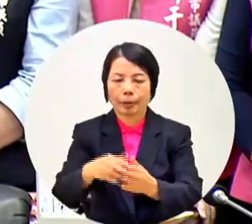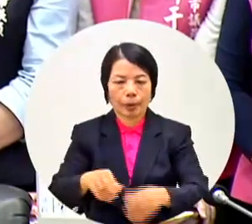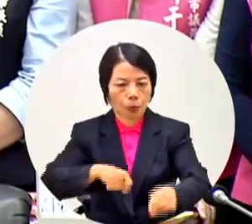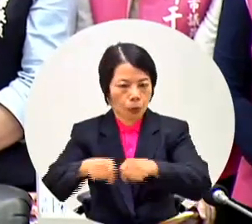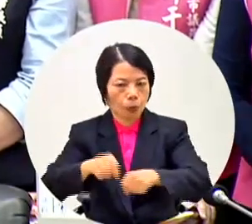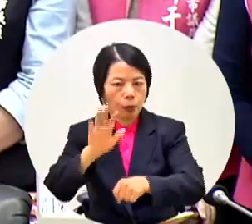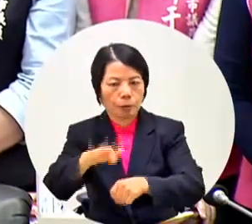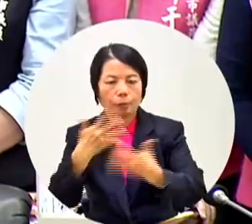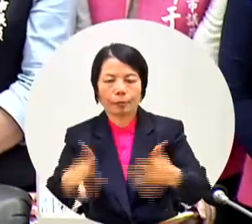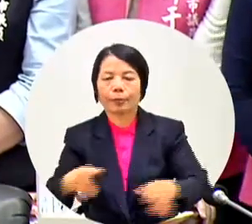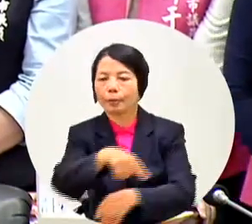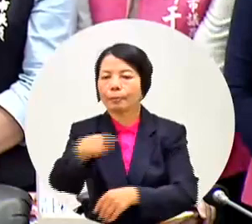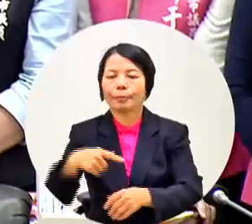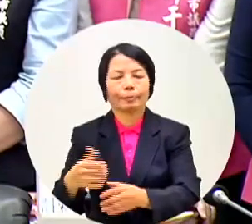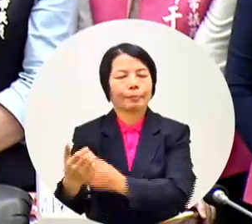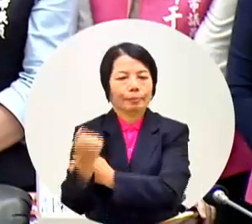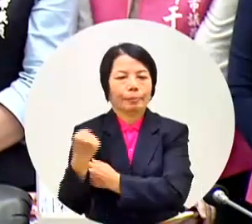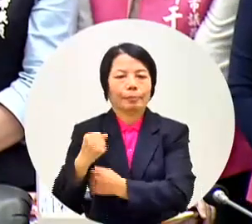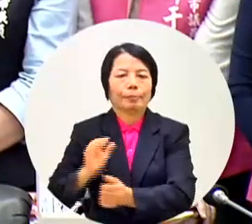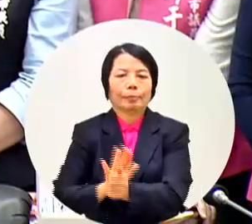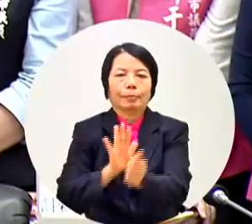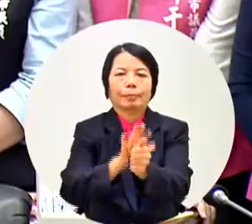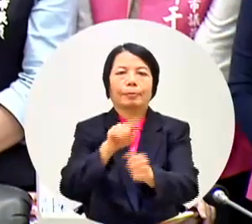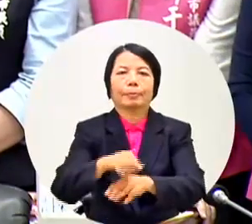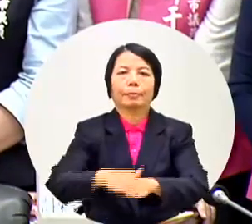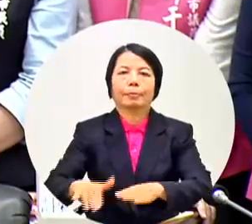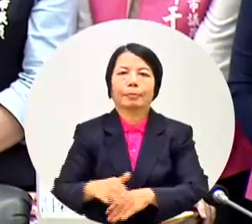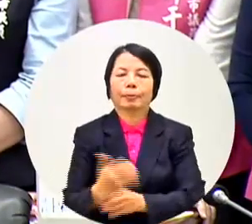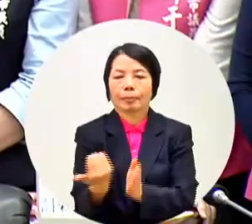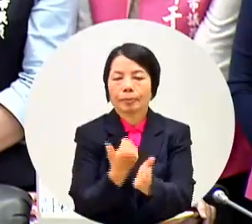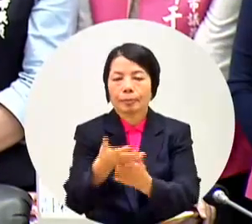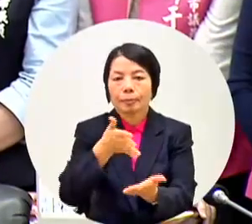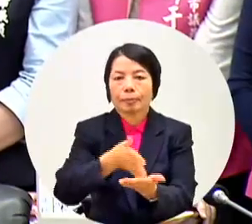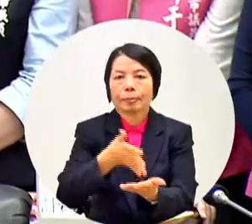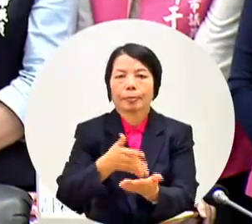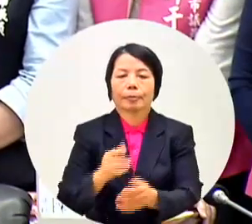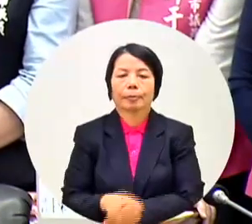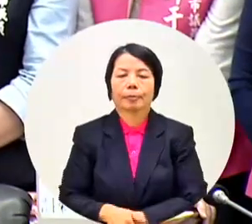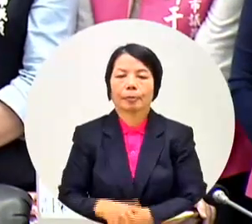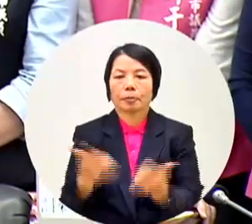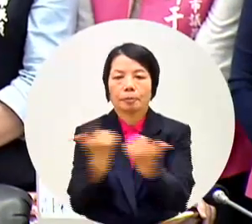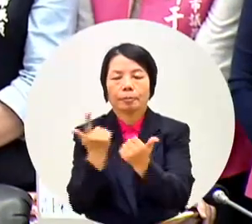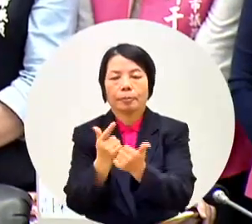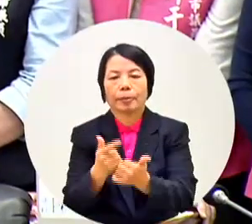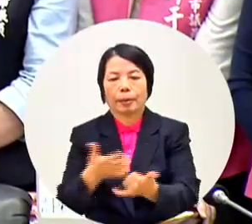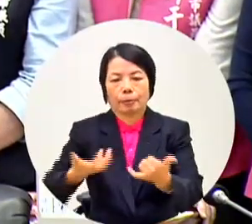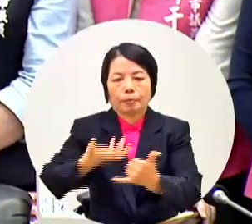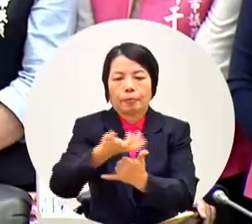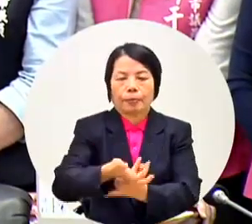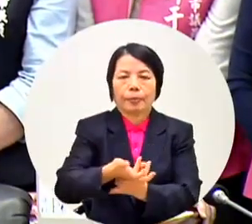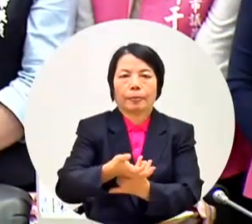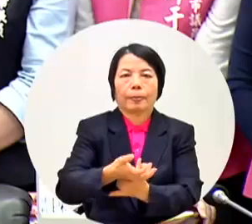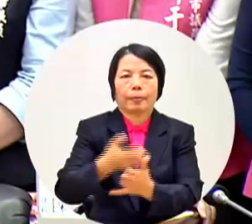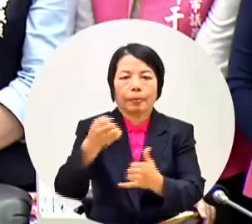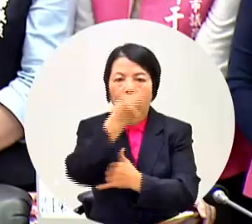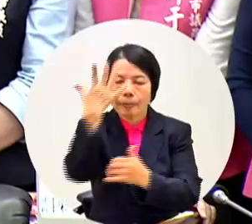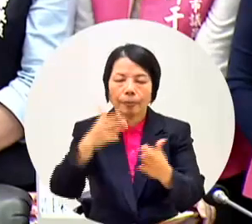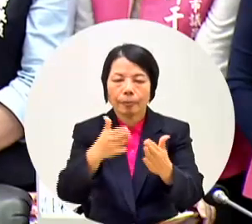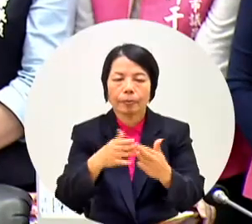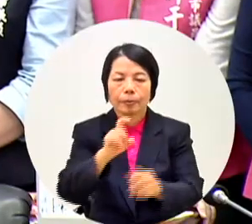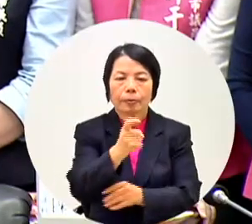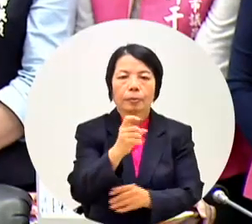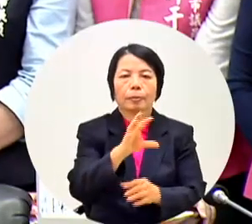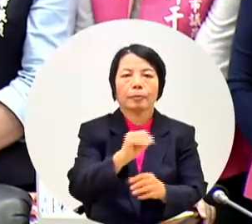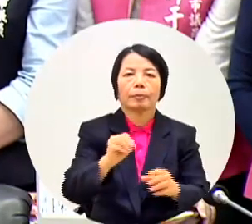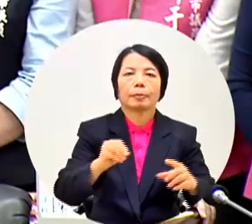够更好。刚刚有提过北漂的人口10万人要回来，是不是一个目标？当然是啊。